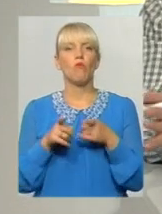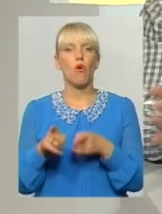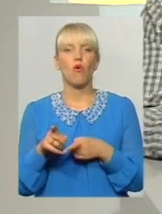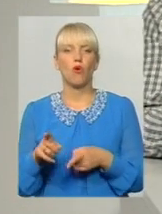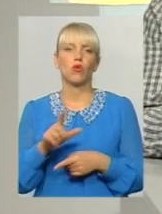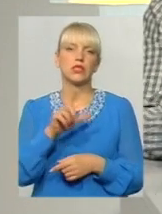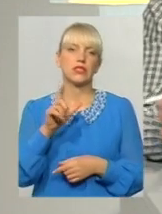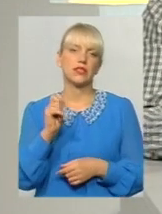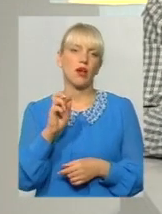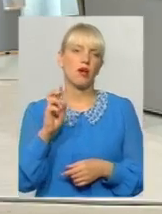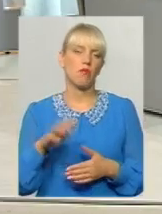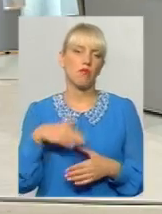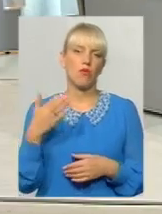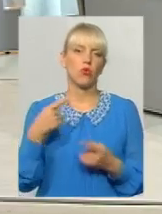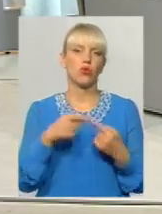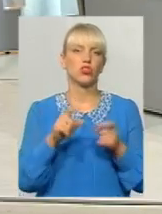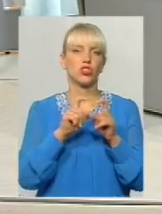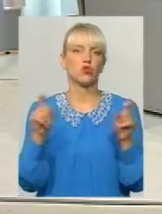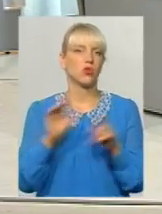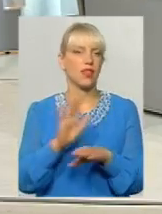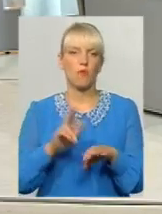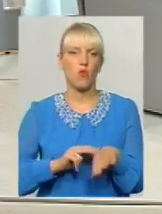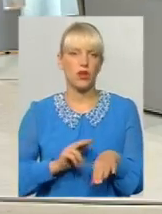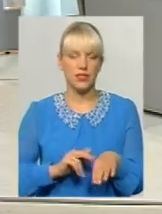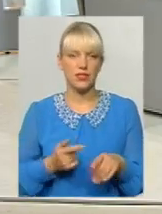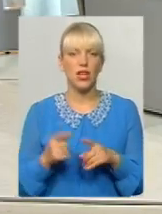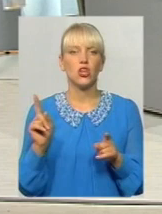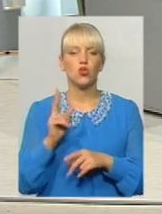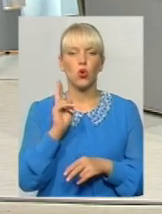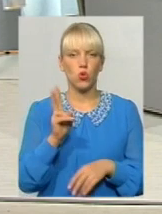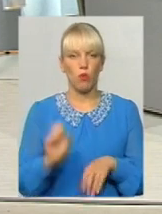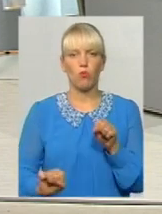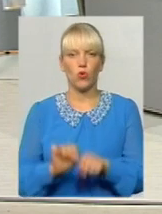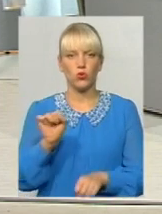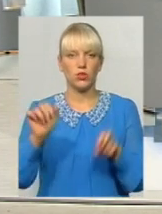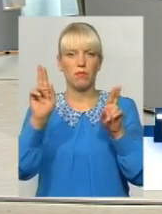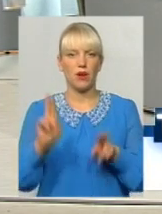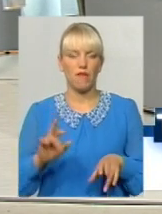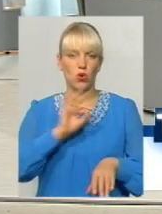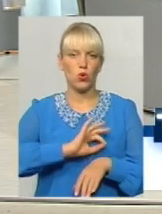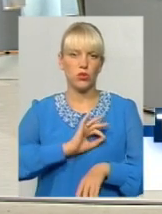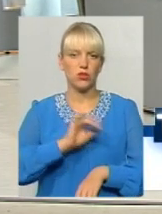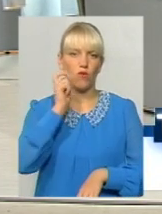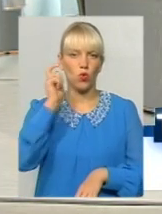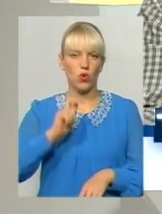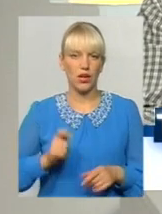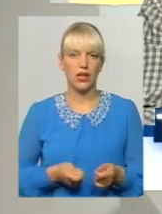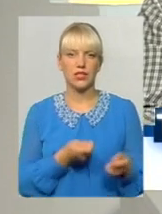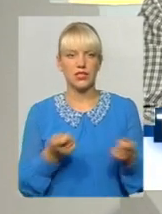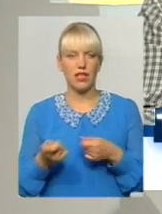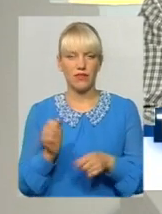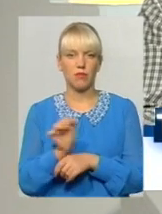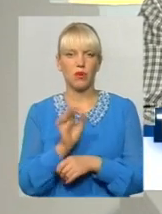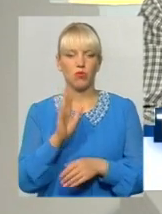з боку інших структур, не поліції, так, що ті, хто порушить правила користування в Україні звезеними, будуть штрафувати